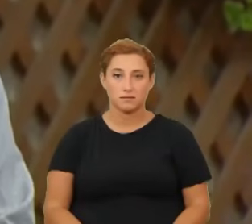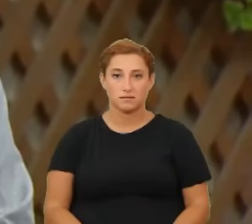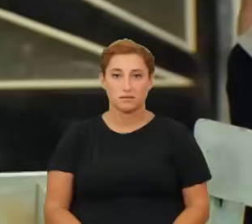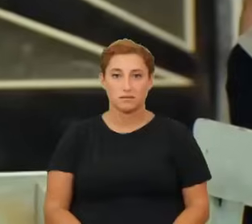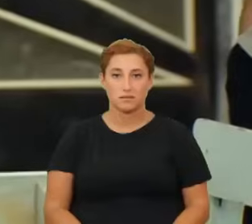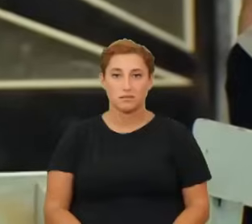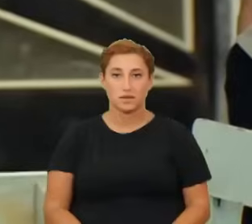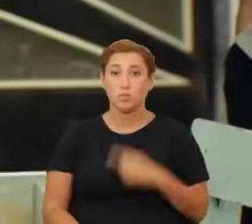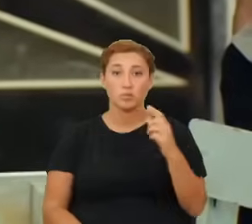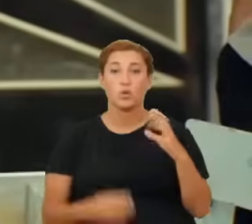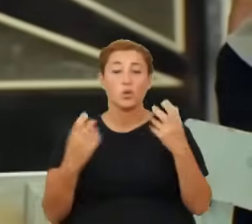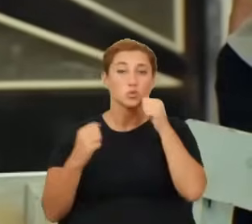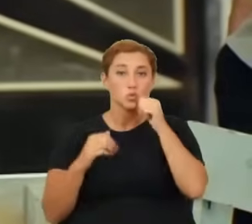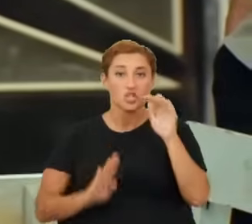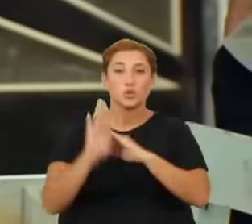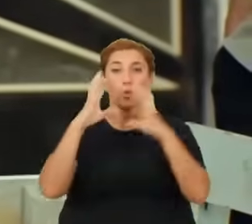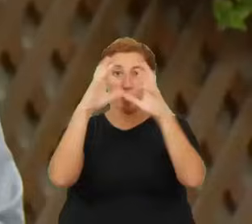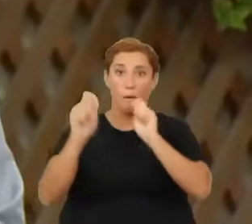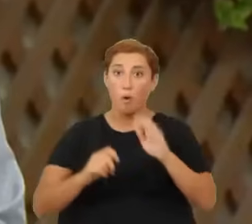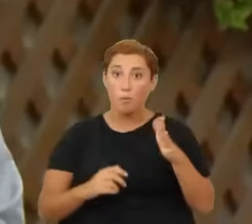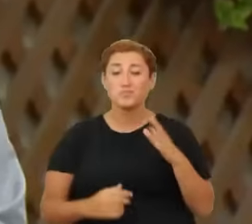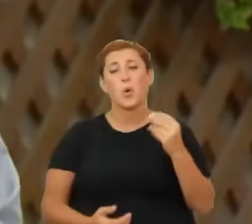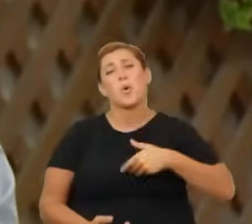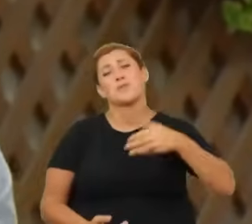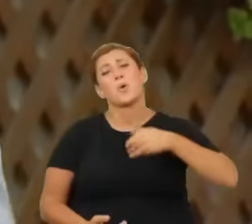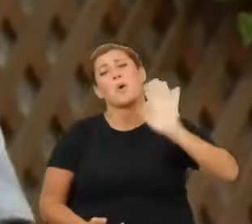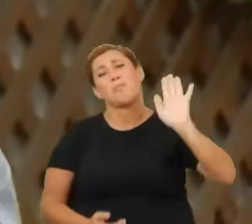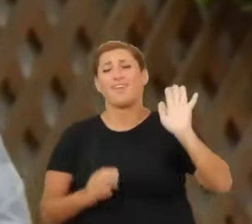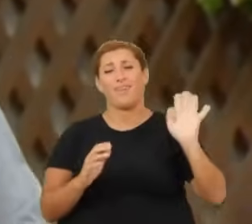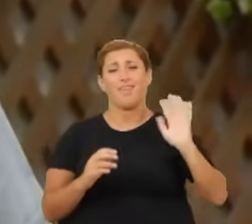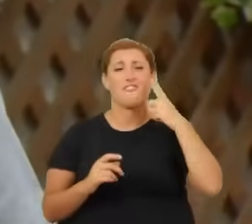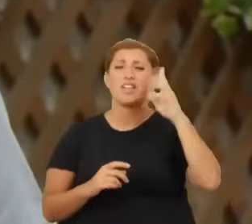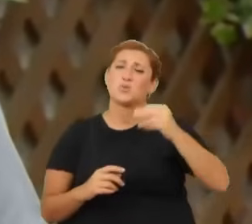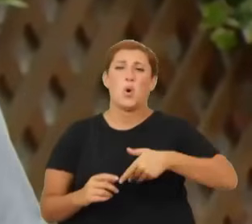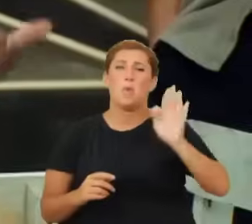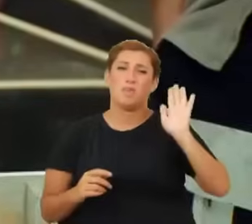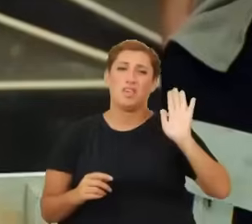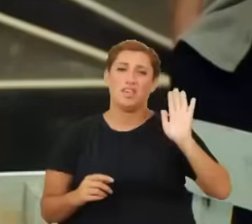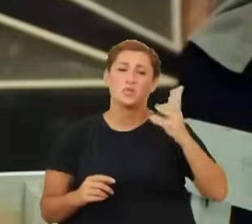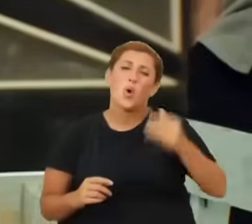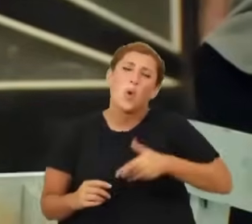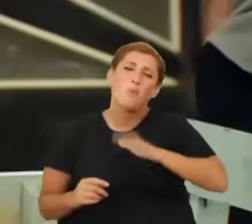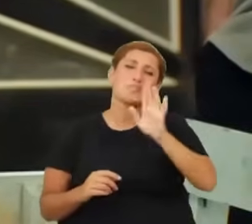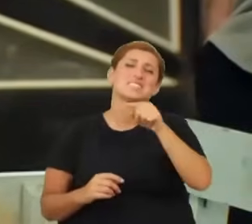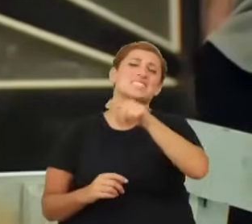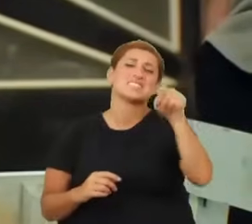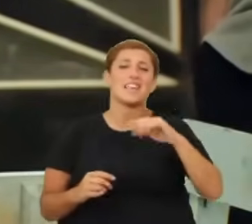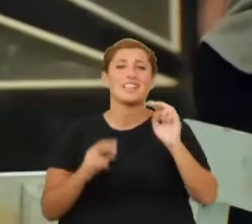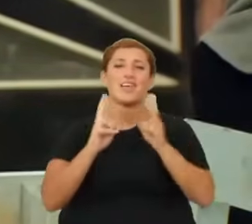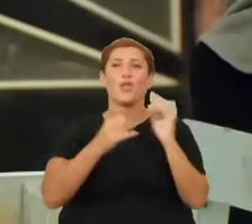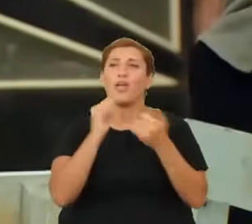Topa mopa çıkıyor mu acaba bunlar suda ya? Çok komik, çok komik. Vallahi çok komik ya. O kadar komiksin ki. Sen sahneye